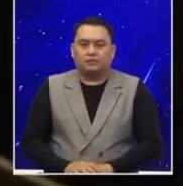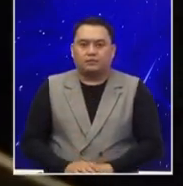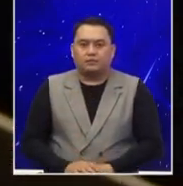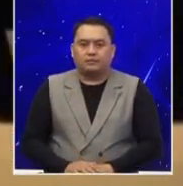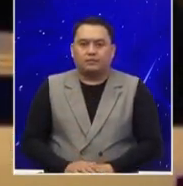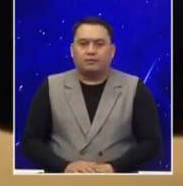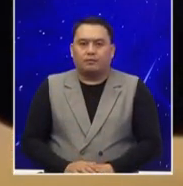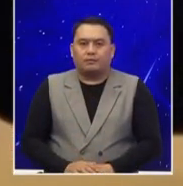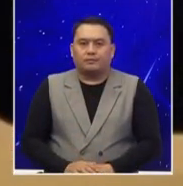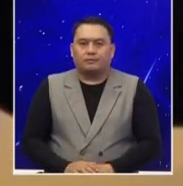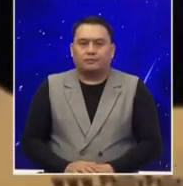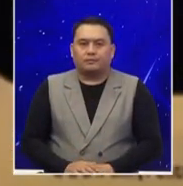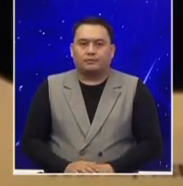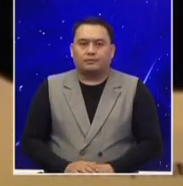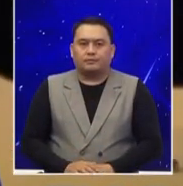полицейских.